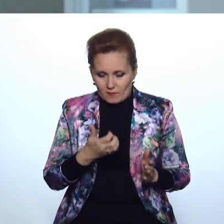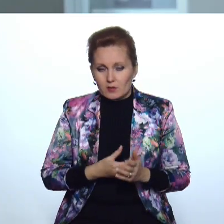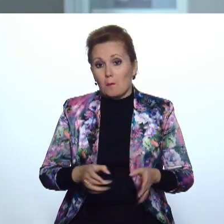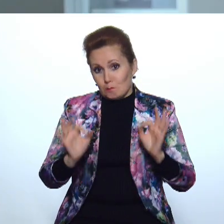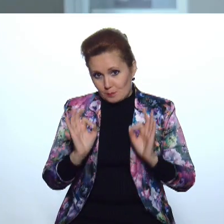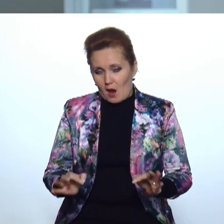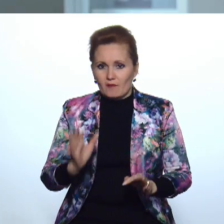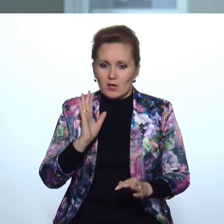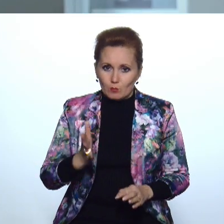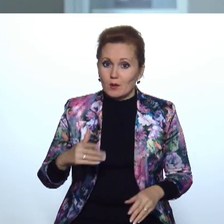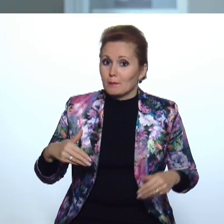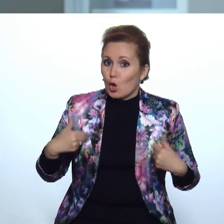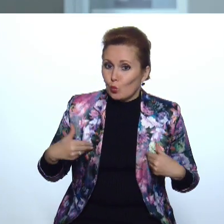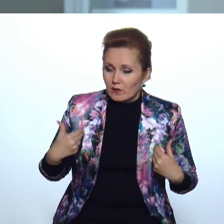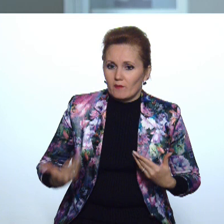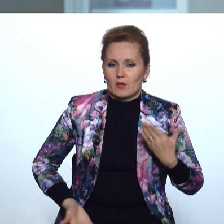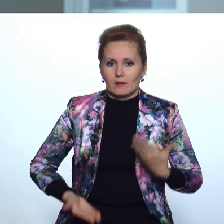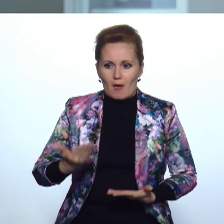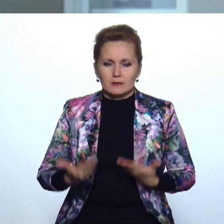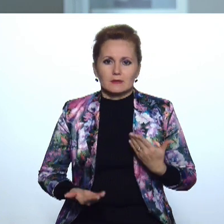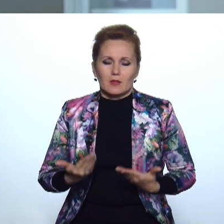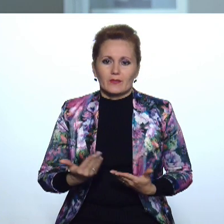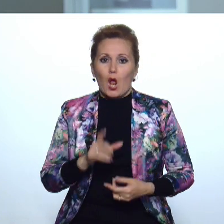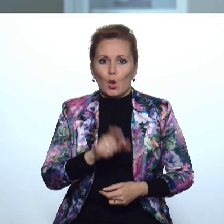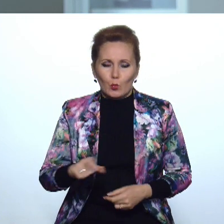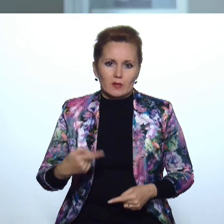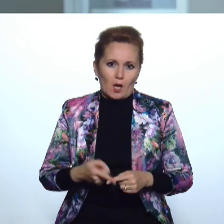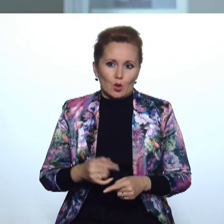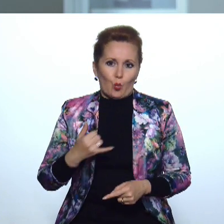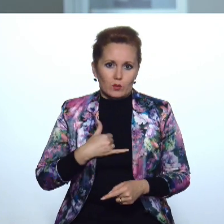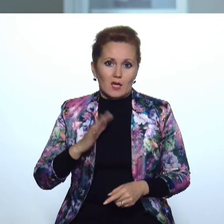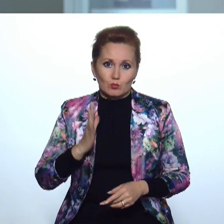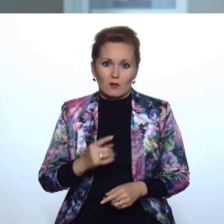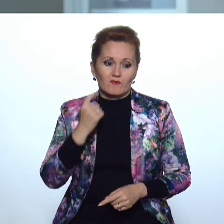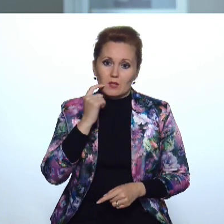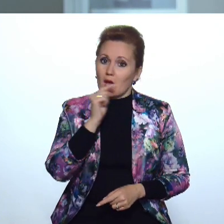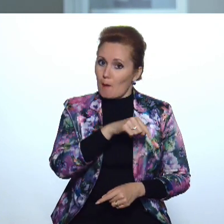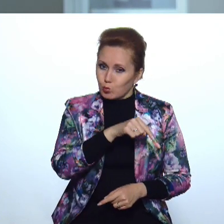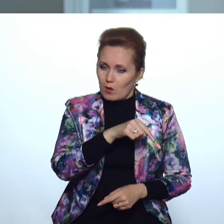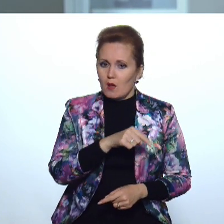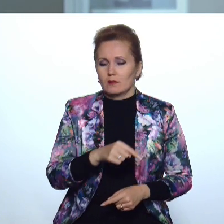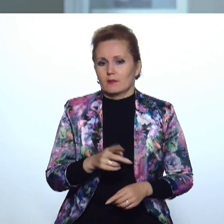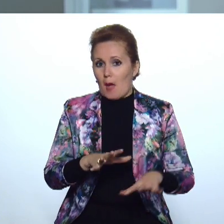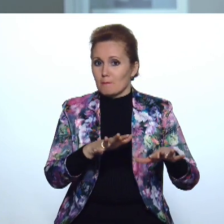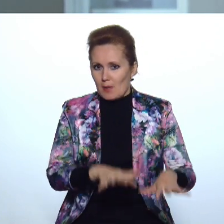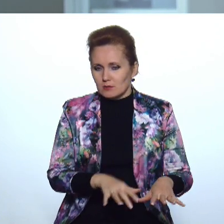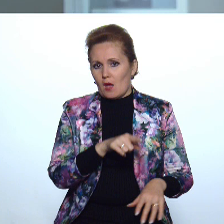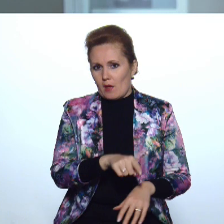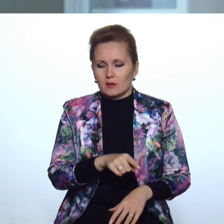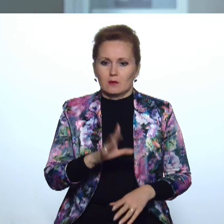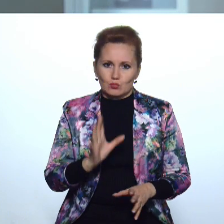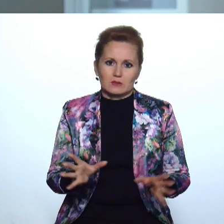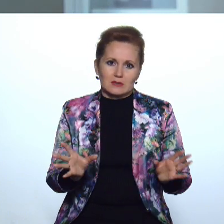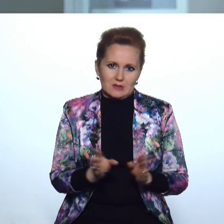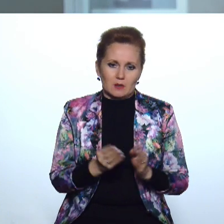будет правильнее, будет продуктивнее, если те люди, которые у нас будут в Сарапуле находиться непосредственно на месте, они уже с